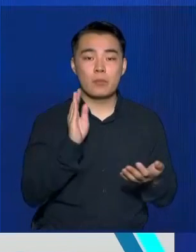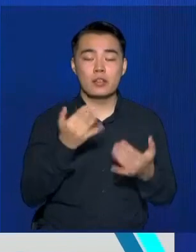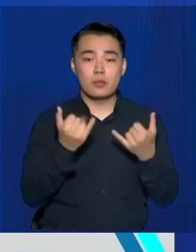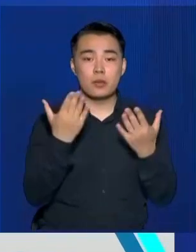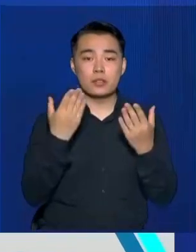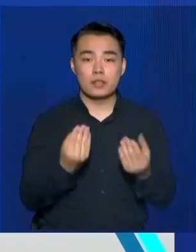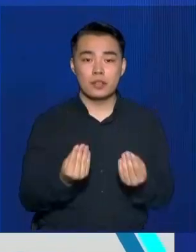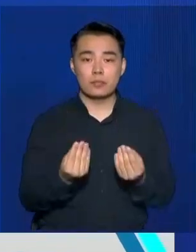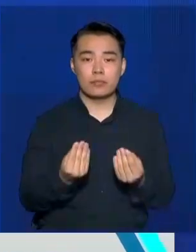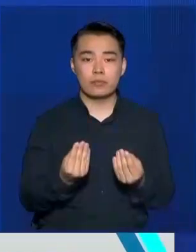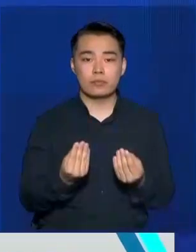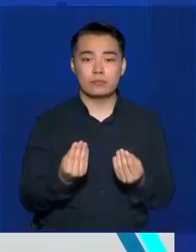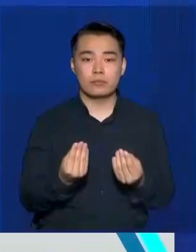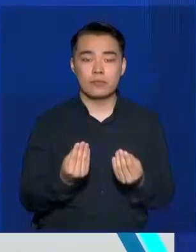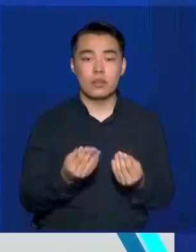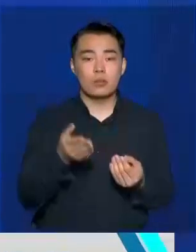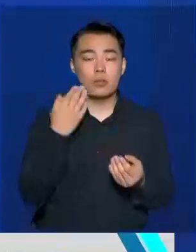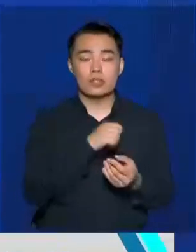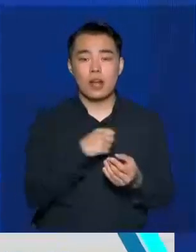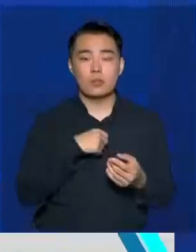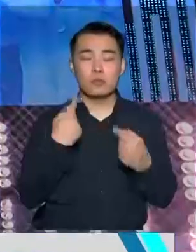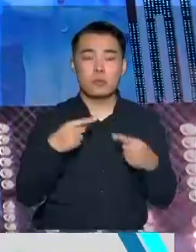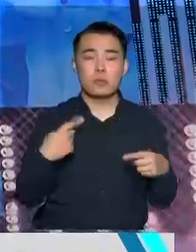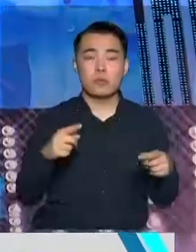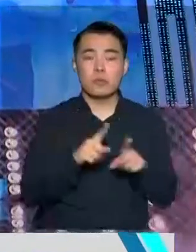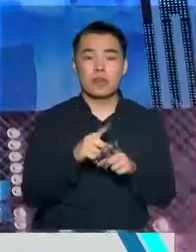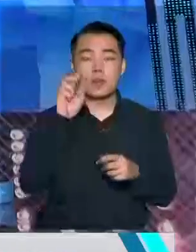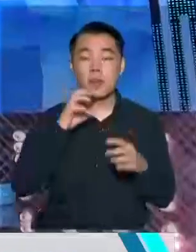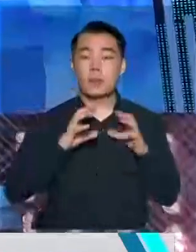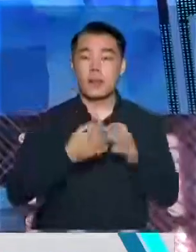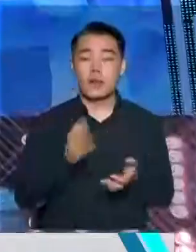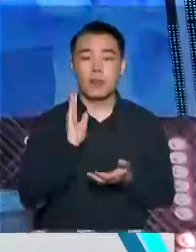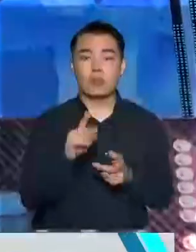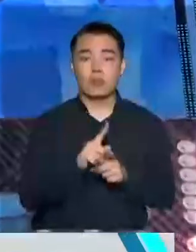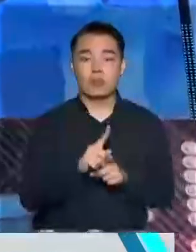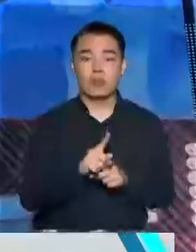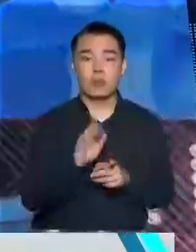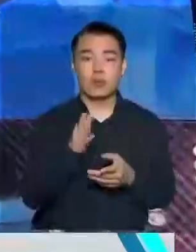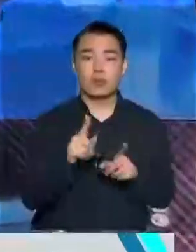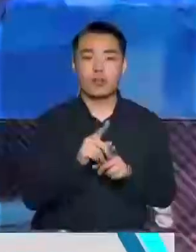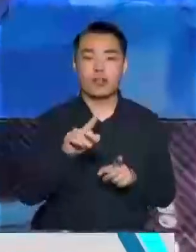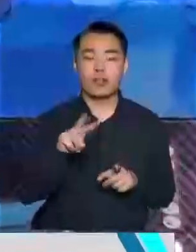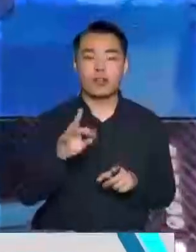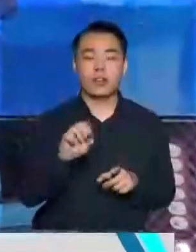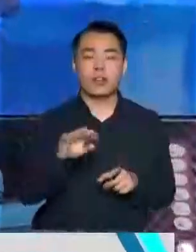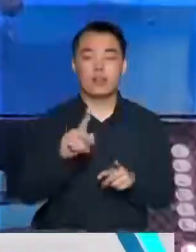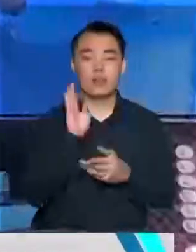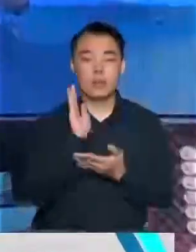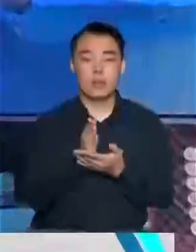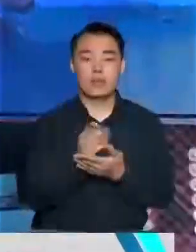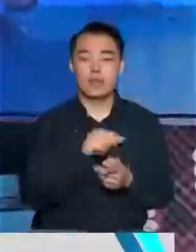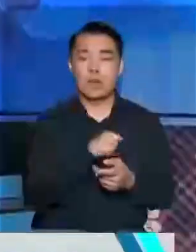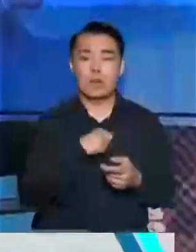сегодняшний день любая страна мира пытается локализовать лекарственные средства для того,